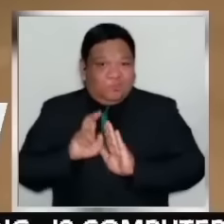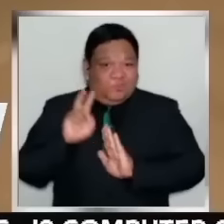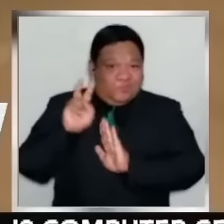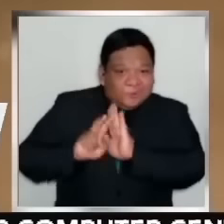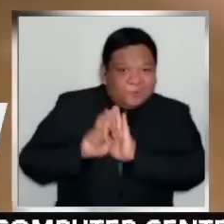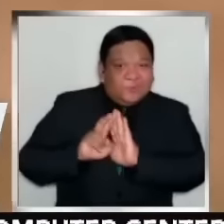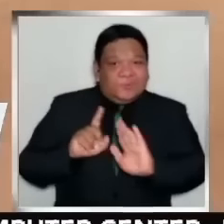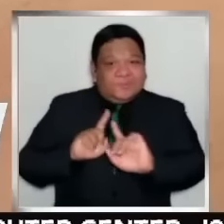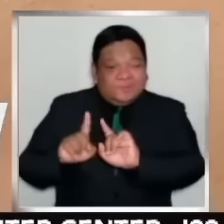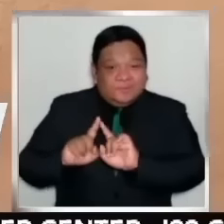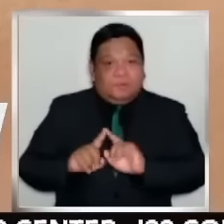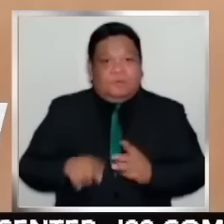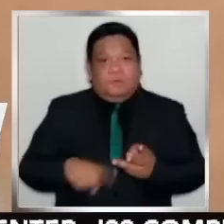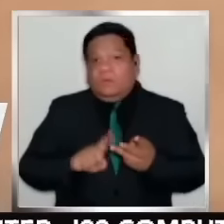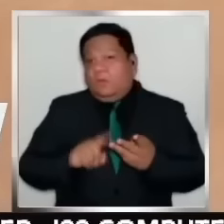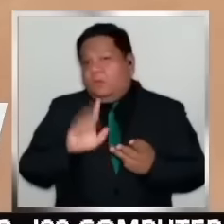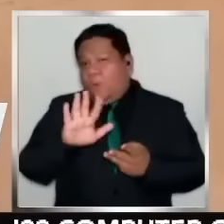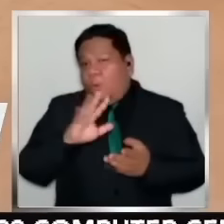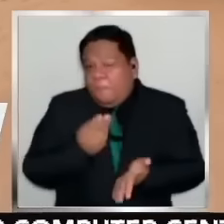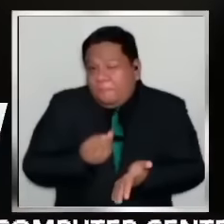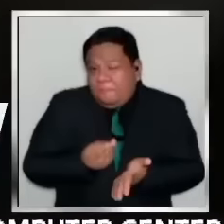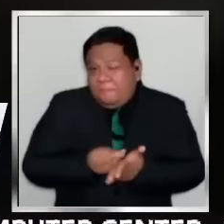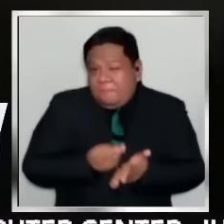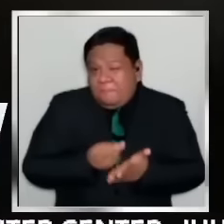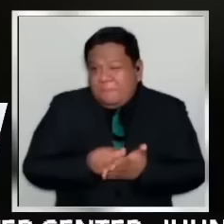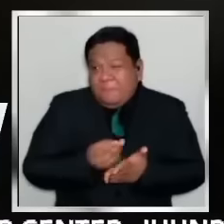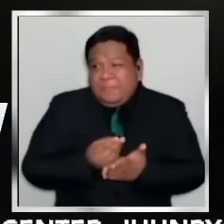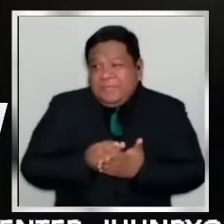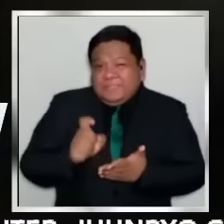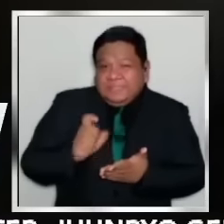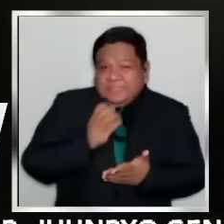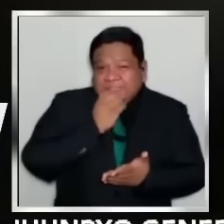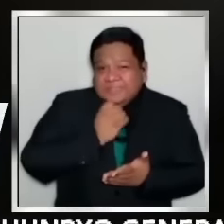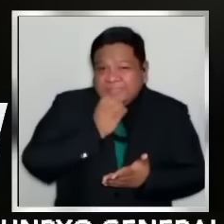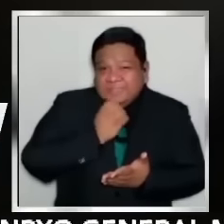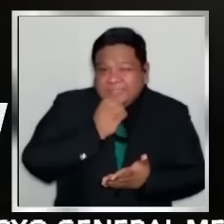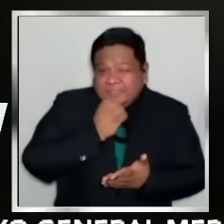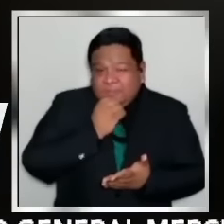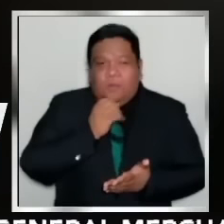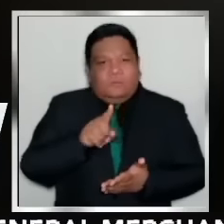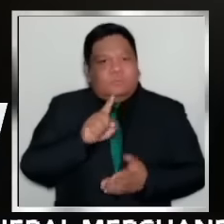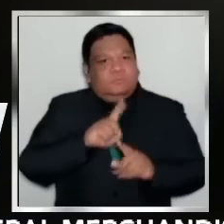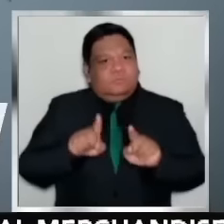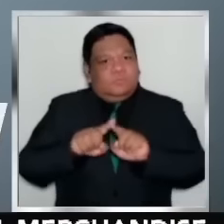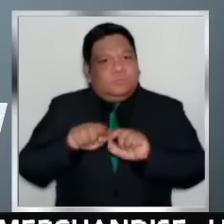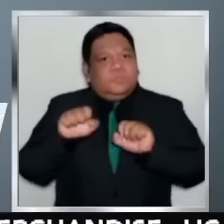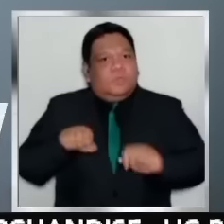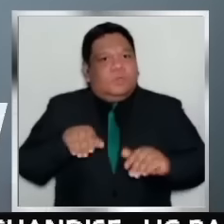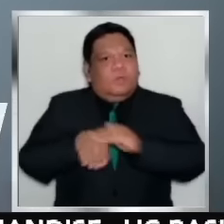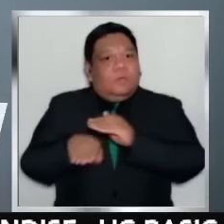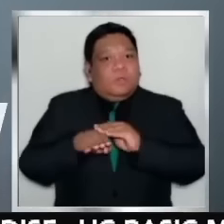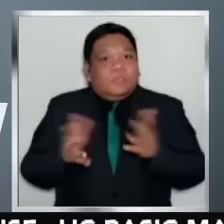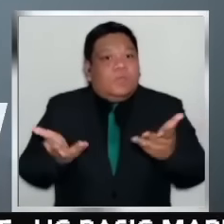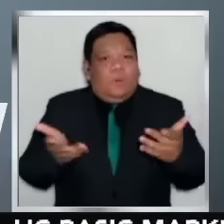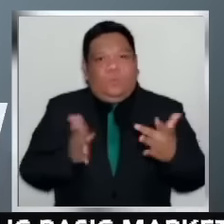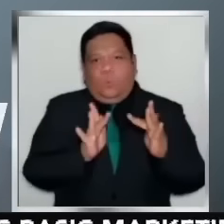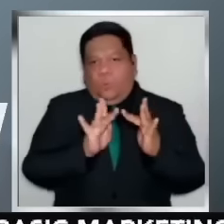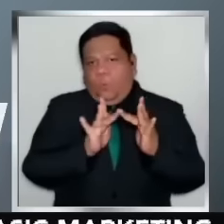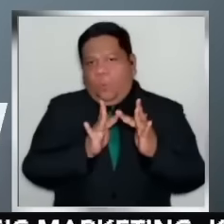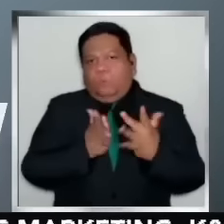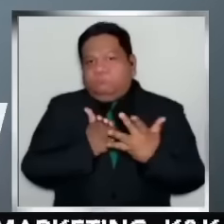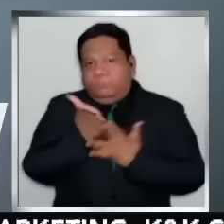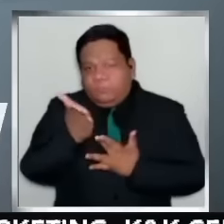pera mong kailangang umabot sa petsa de peligro, marami dyan ang accessible na online at pinoprotektahan lang